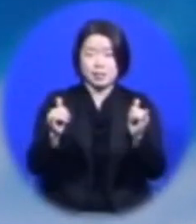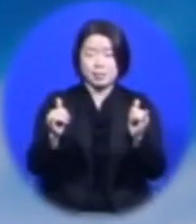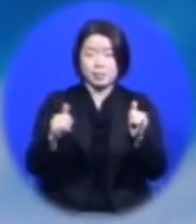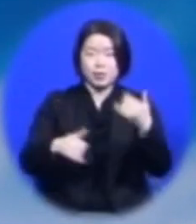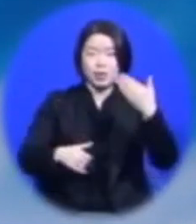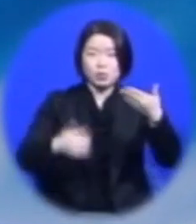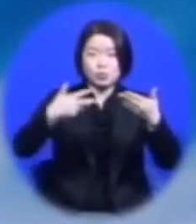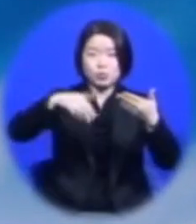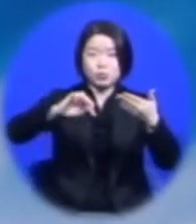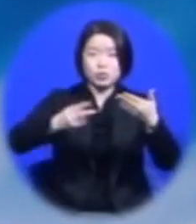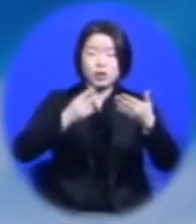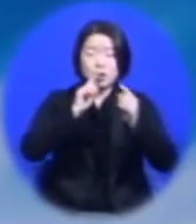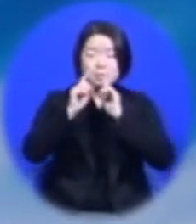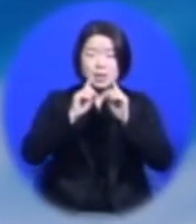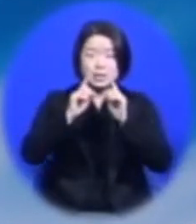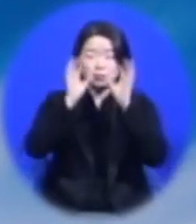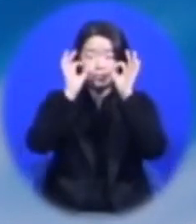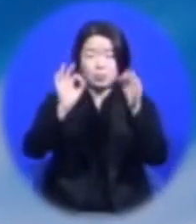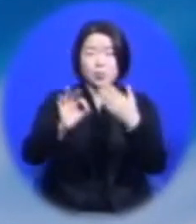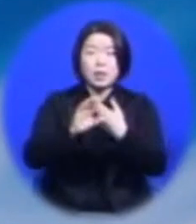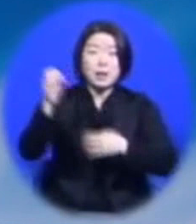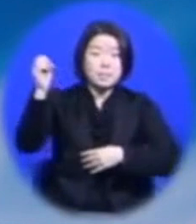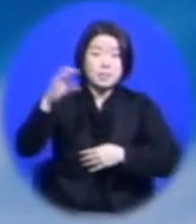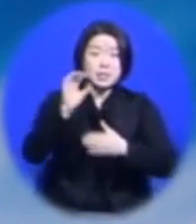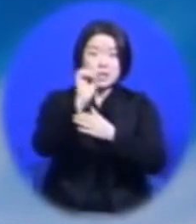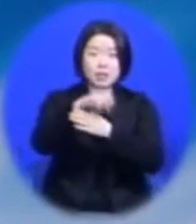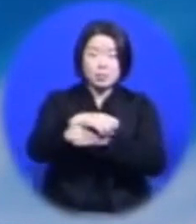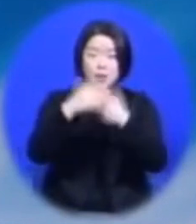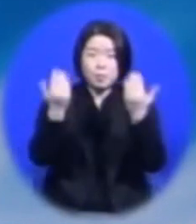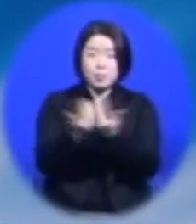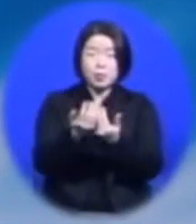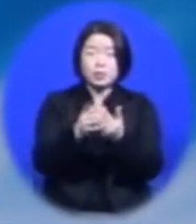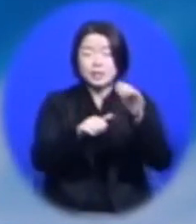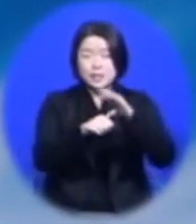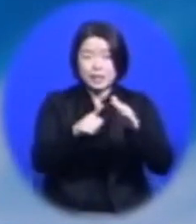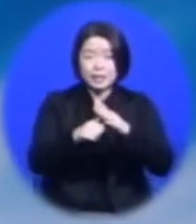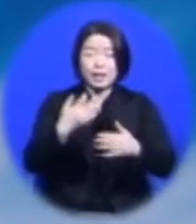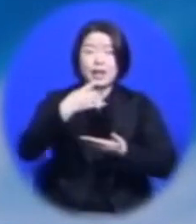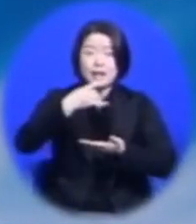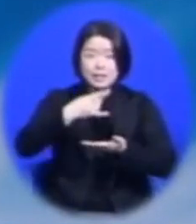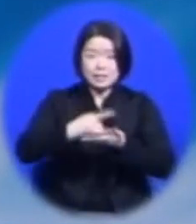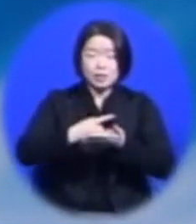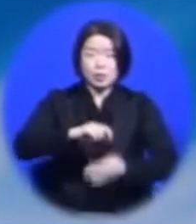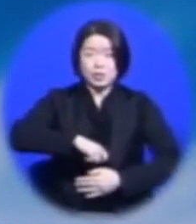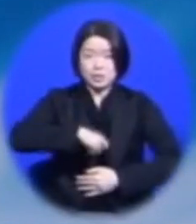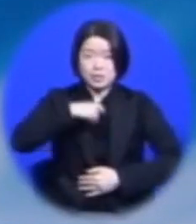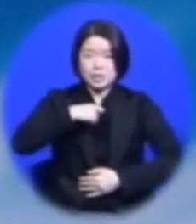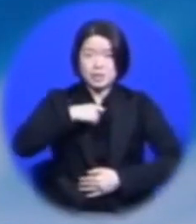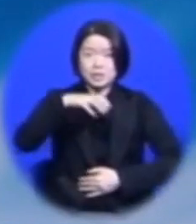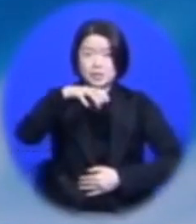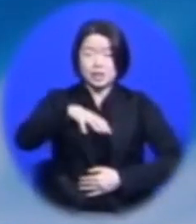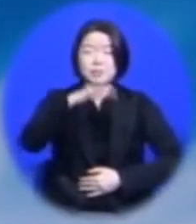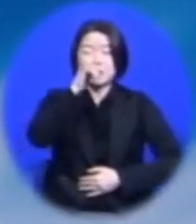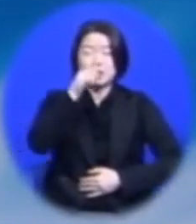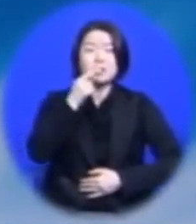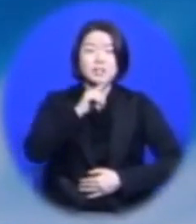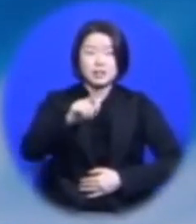말씀에 보면 빛의 열매는 모든 착함과 의로움과 진실함에 있느니라